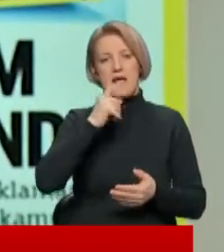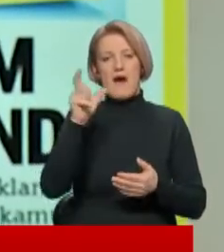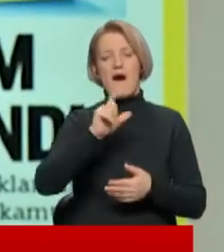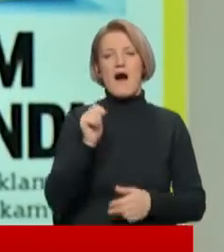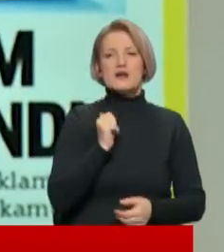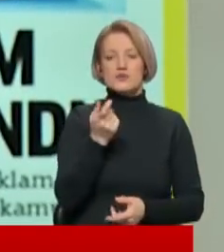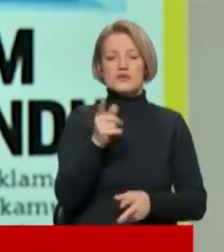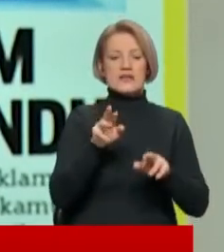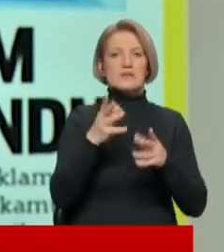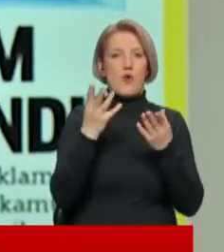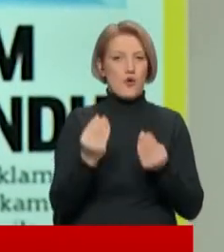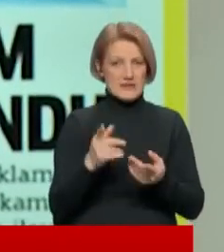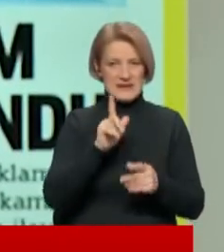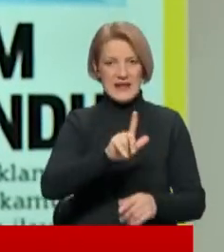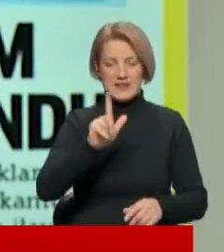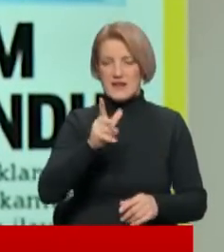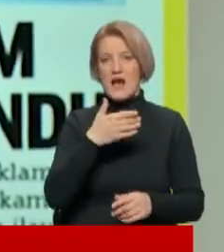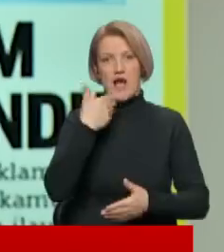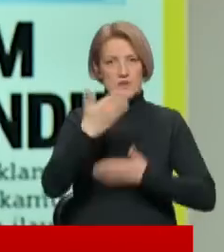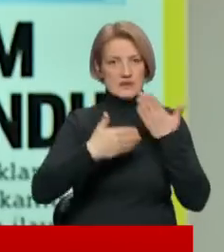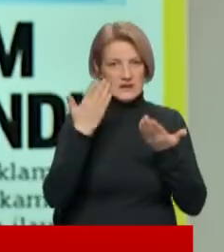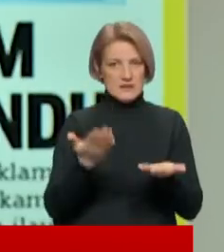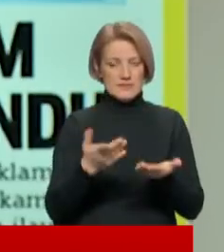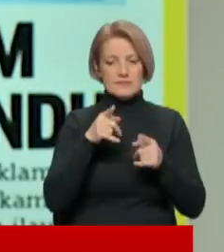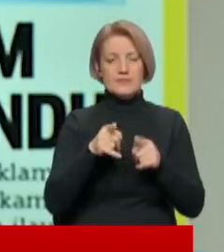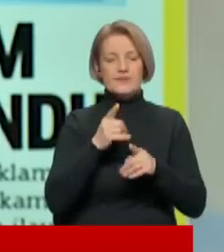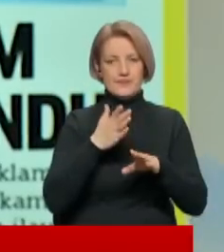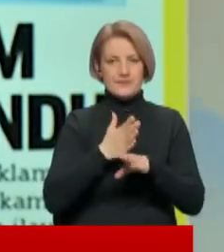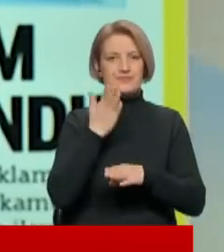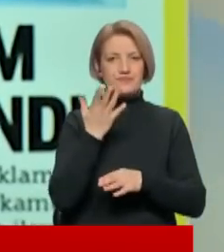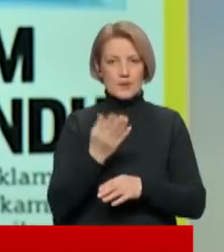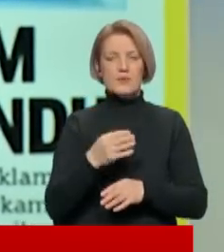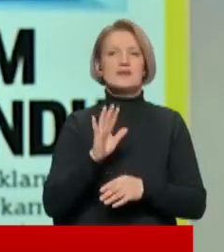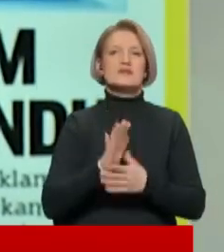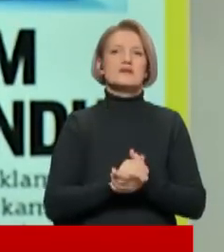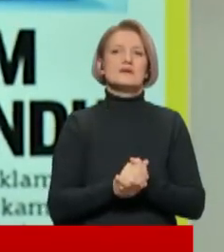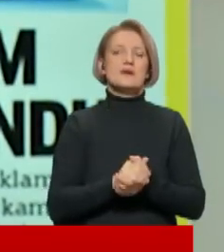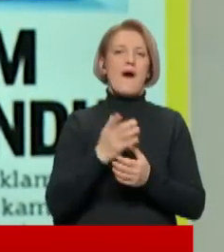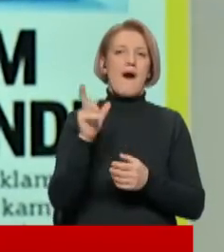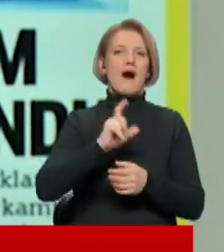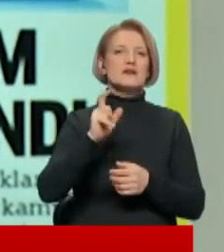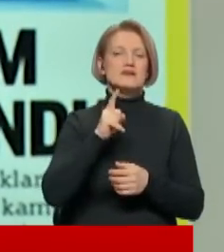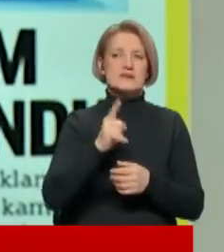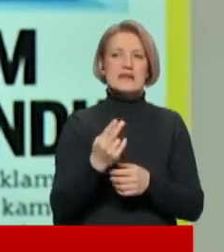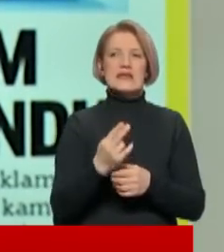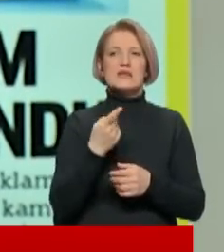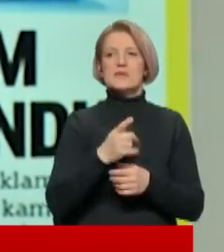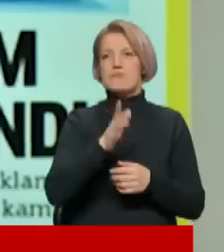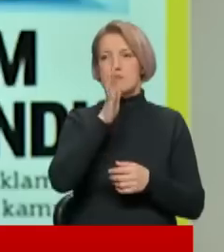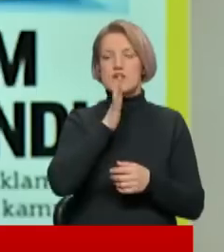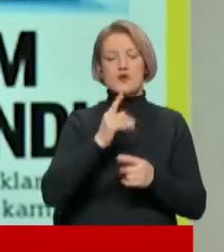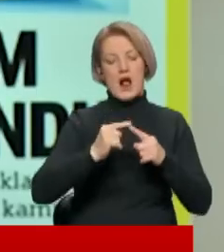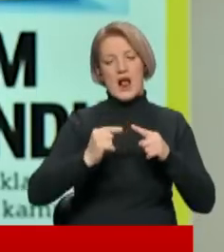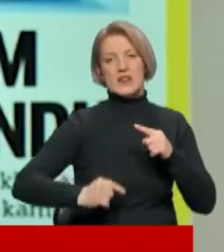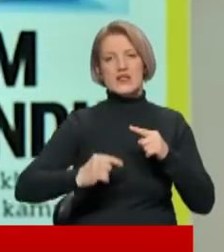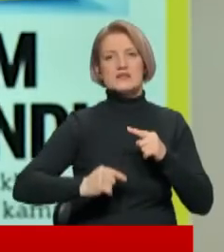asgari ücret tutarında olması gerektiğinin altı çizilirken bunun gerçekleşmemesi halinde ise aylığın 7.500